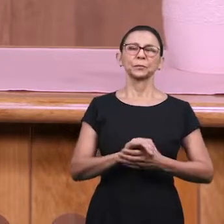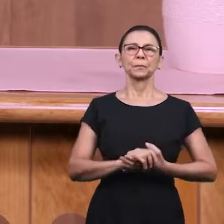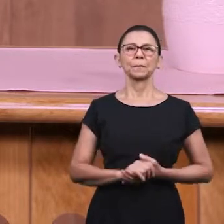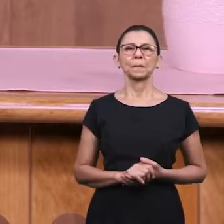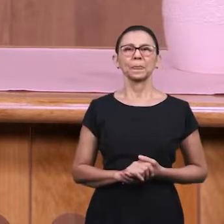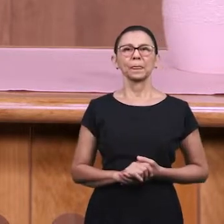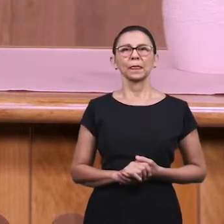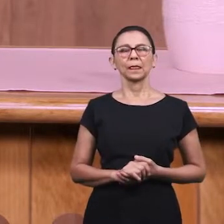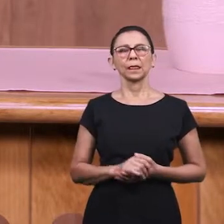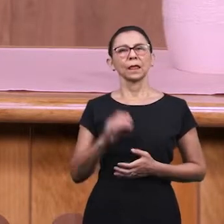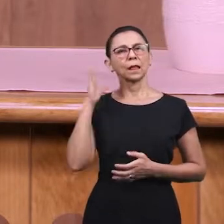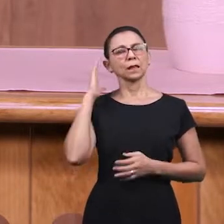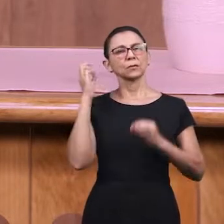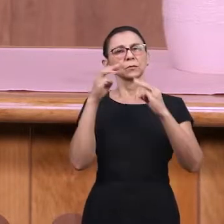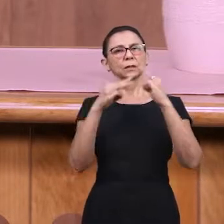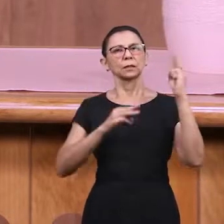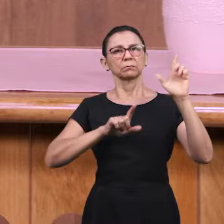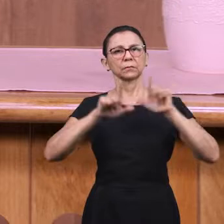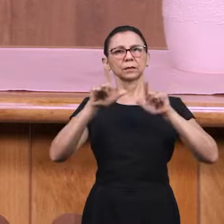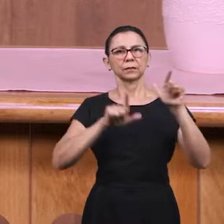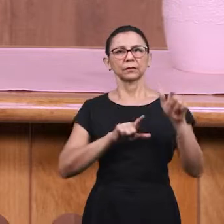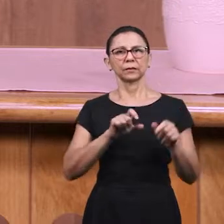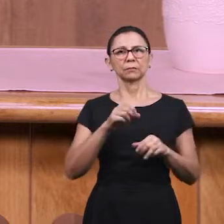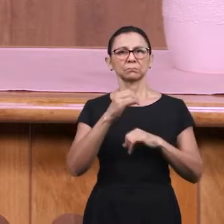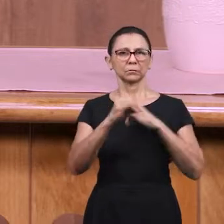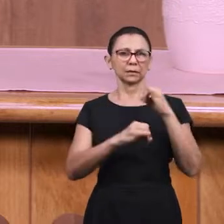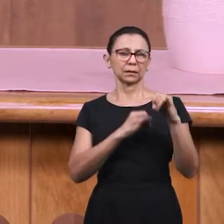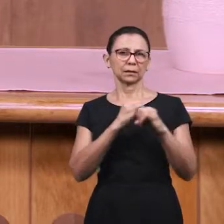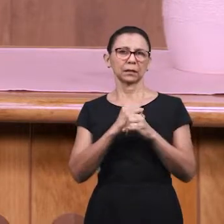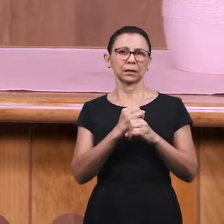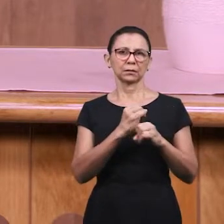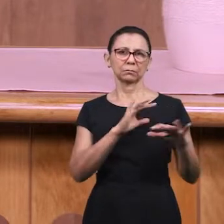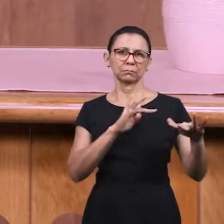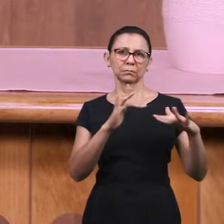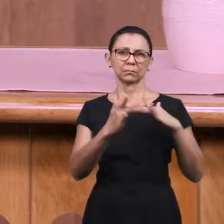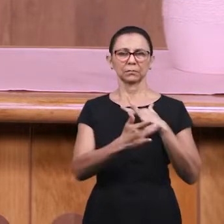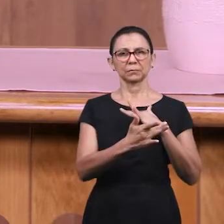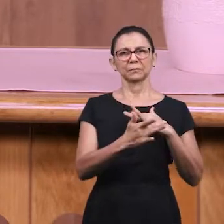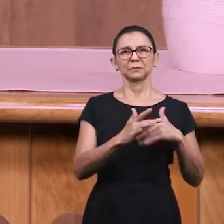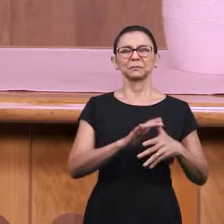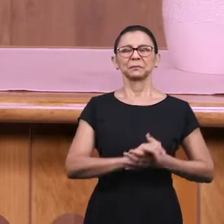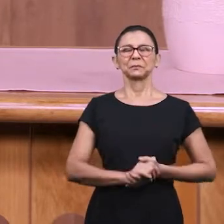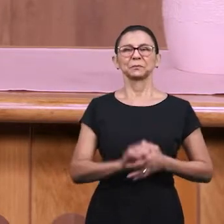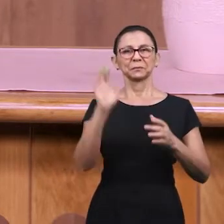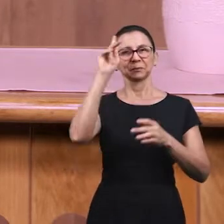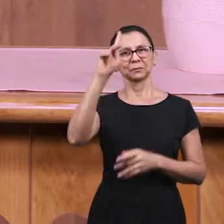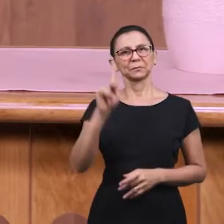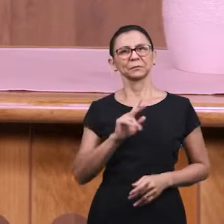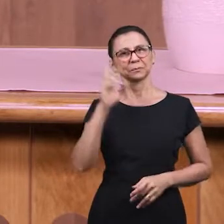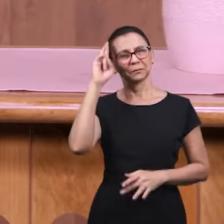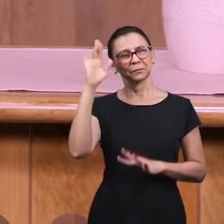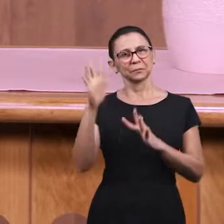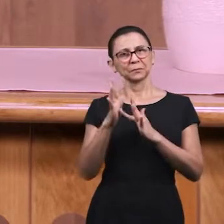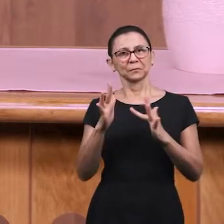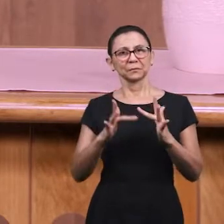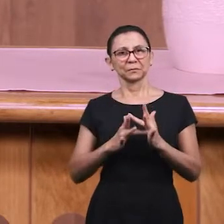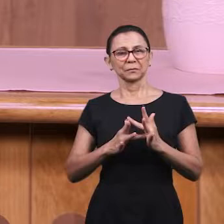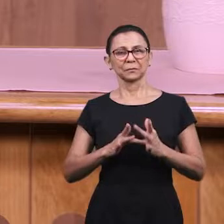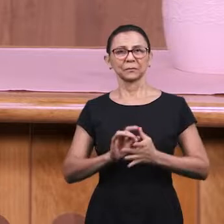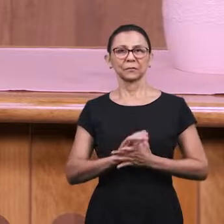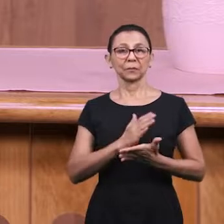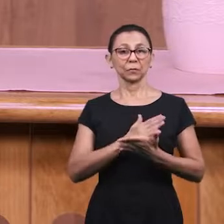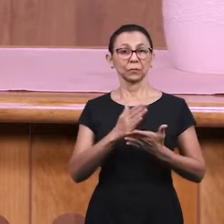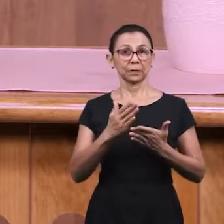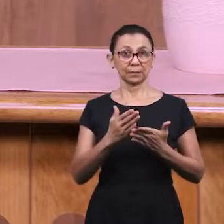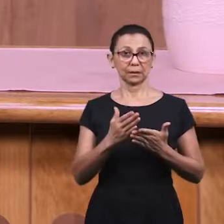YouTube, радио Манаим, на других платформах. Миром Господа Иисуса! И мы